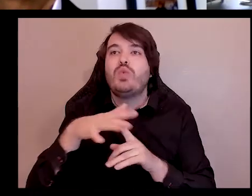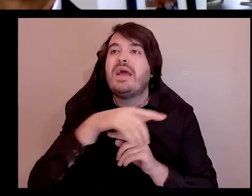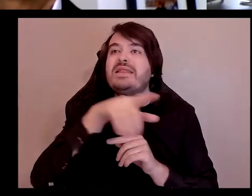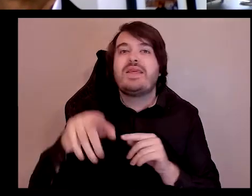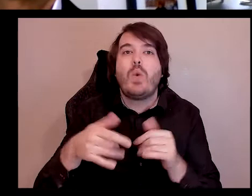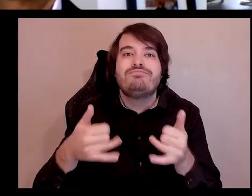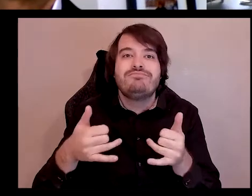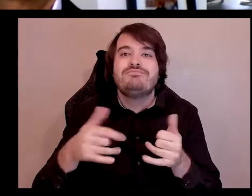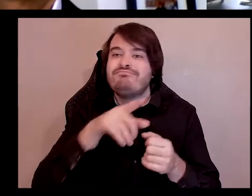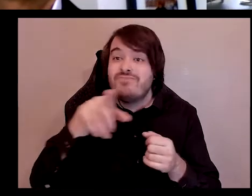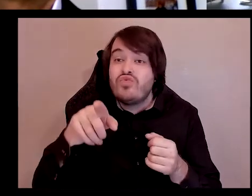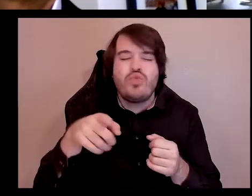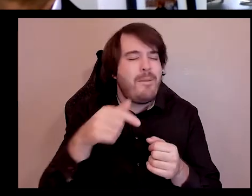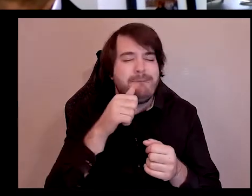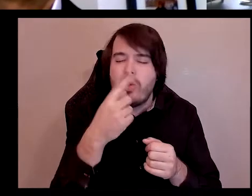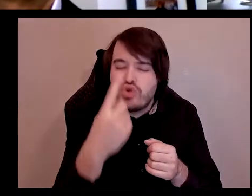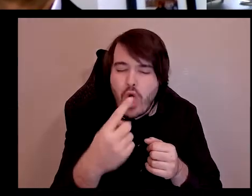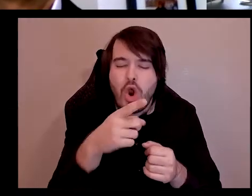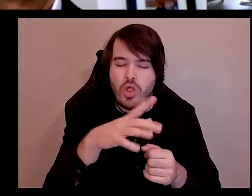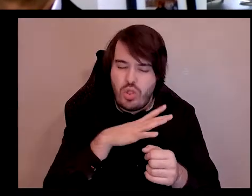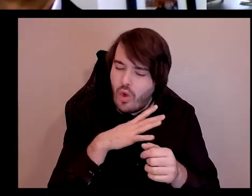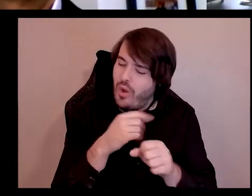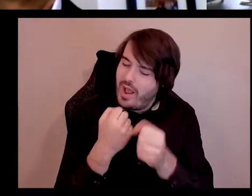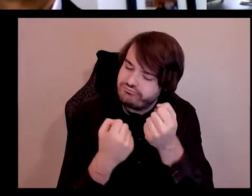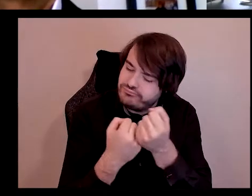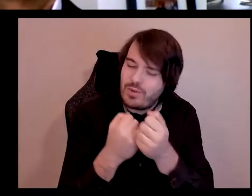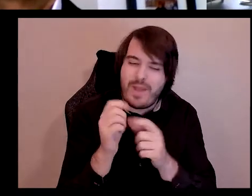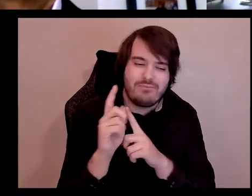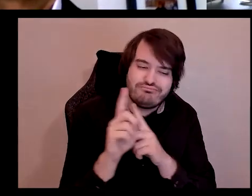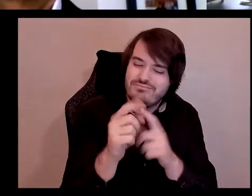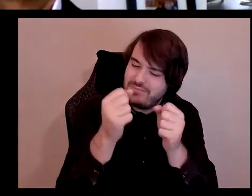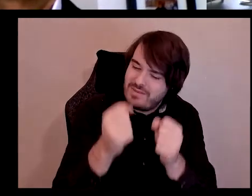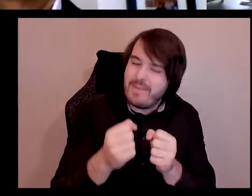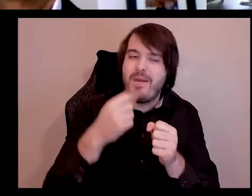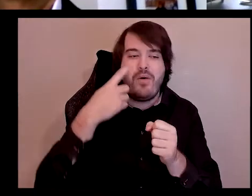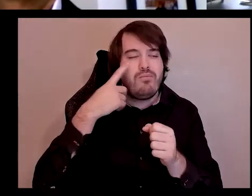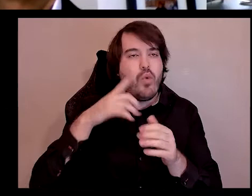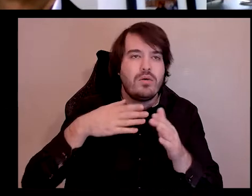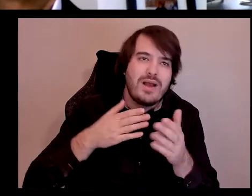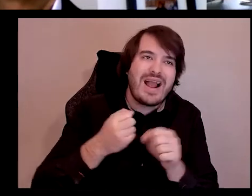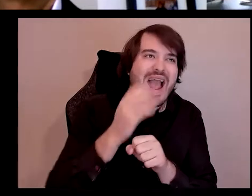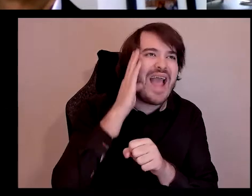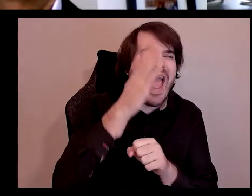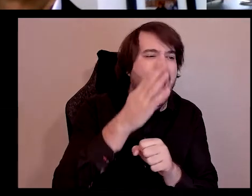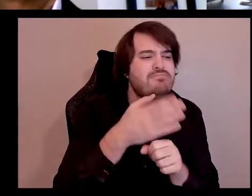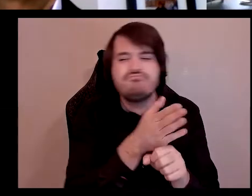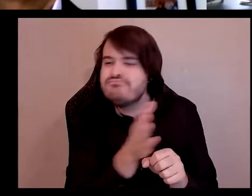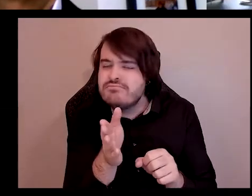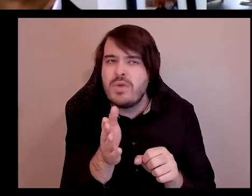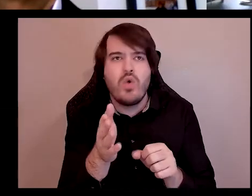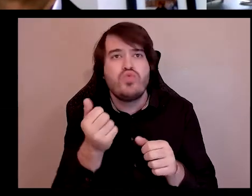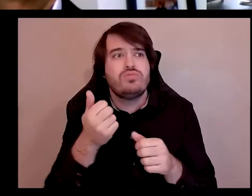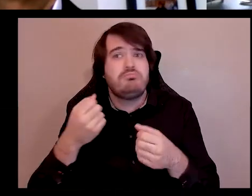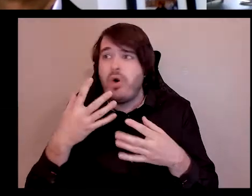vous êtes à la bonne place et qu'on a un message pour vous, vous n'êtes pas seul et qu'il y a de l'accompagnement disponible pour vous aider à